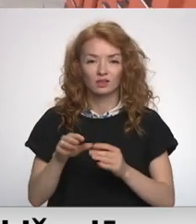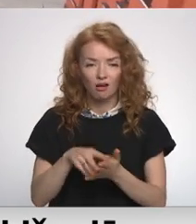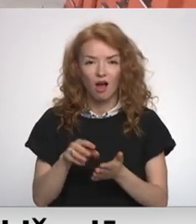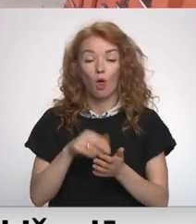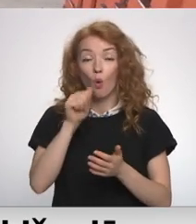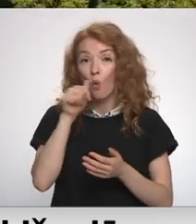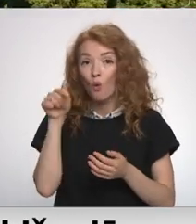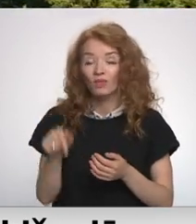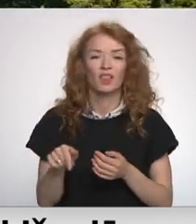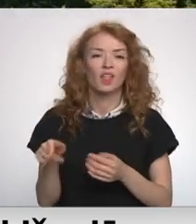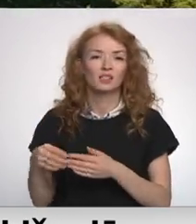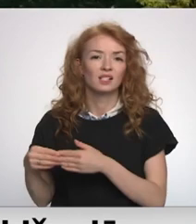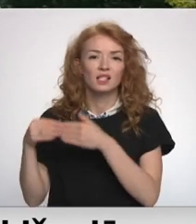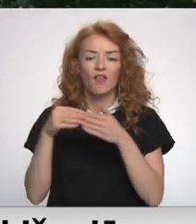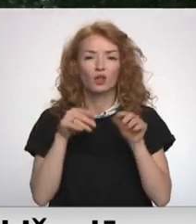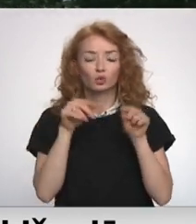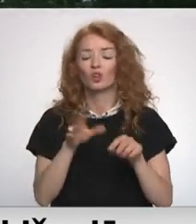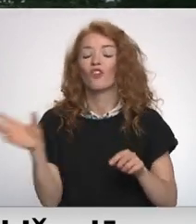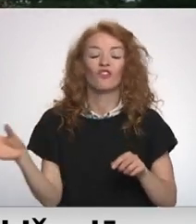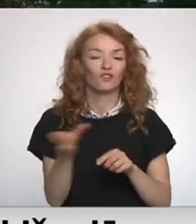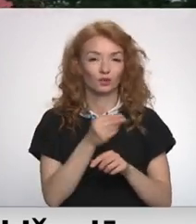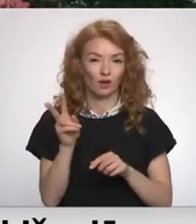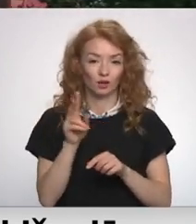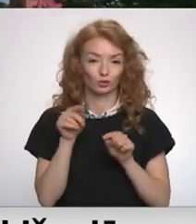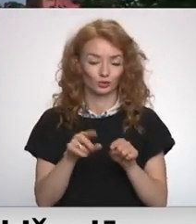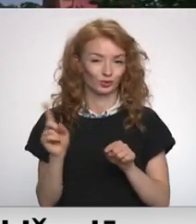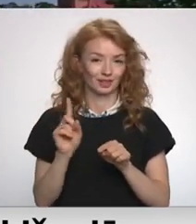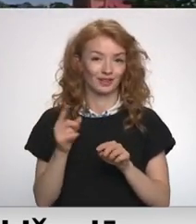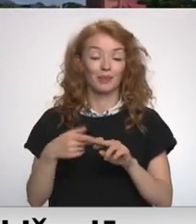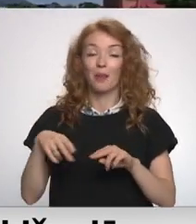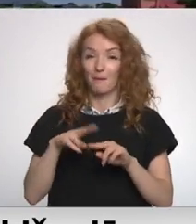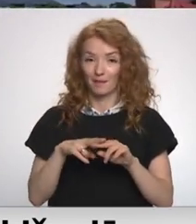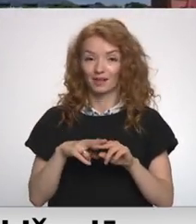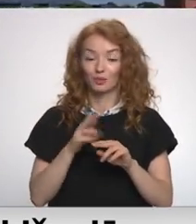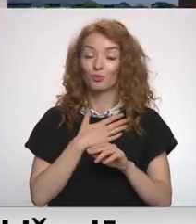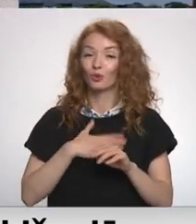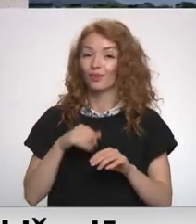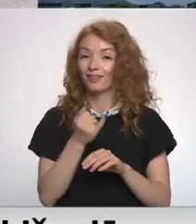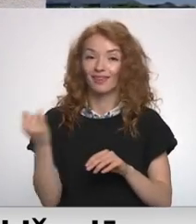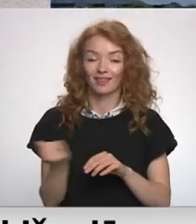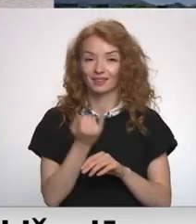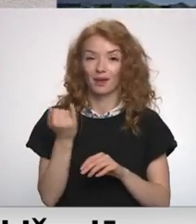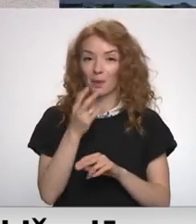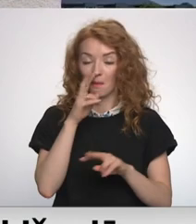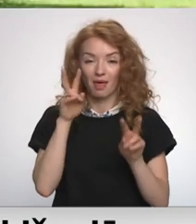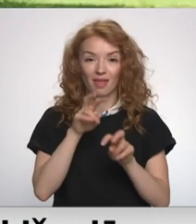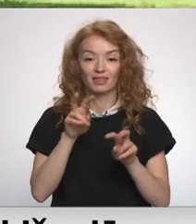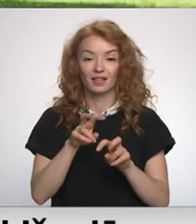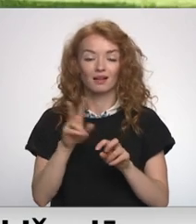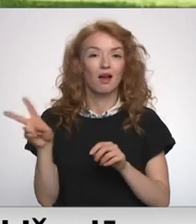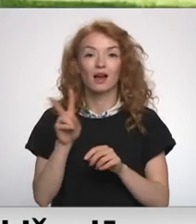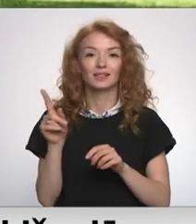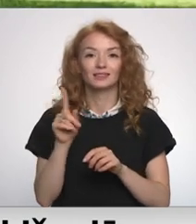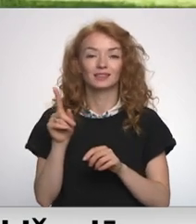ūdenī, viņas ienes stropā visu, kas tur ir. Un tāpēc būtu ļoti interesanti arī papētīt tieši, kas